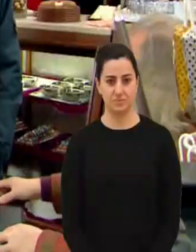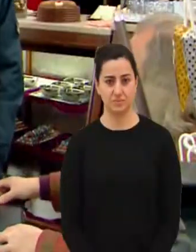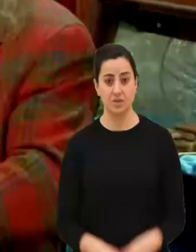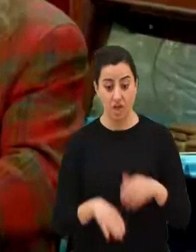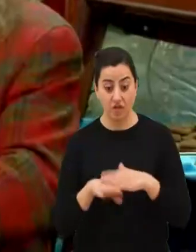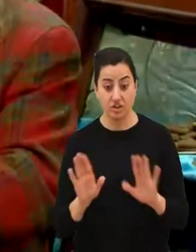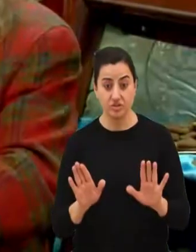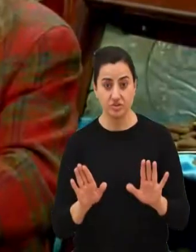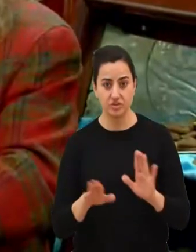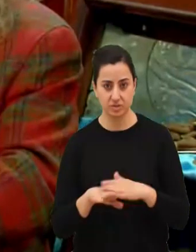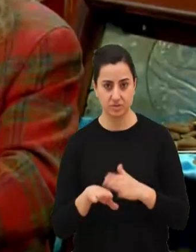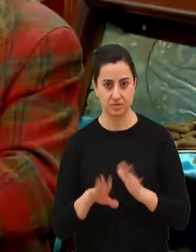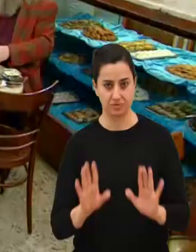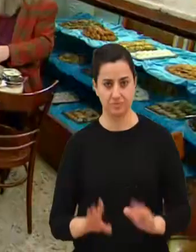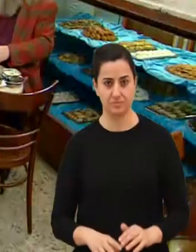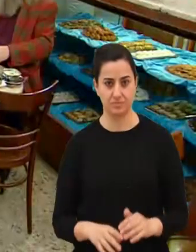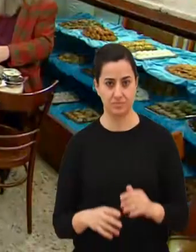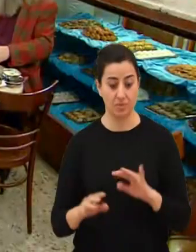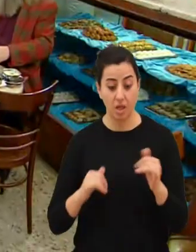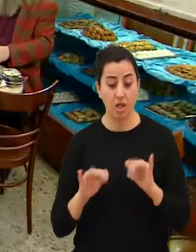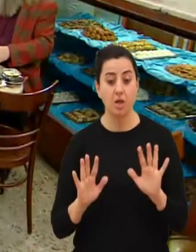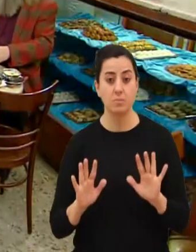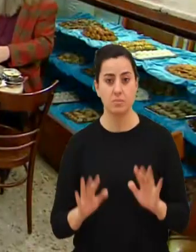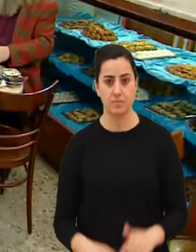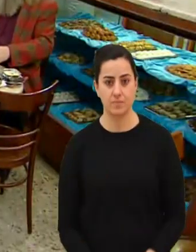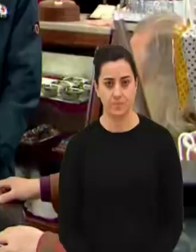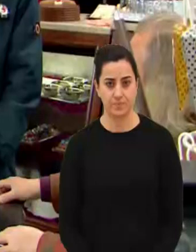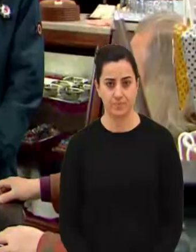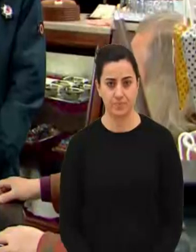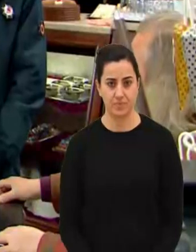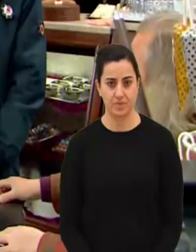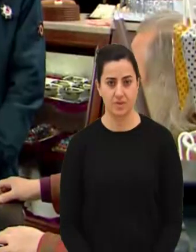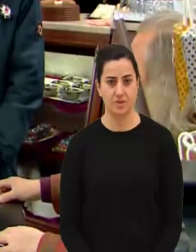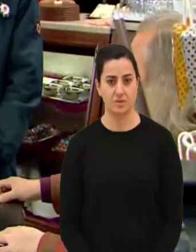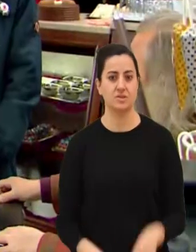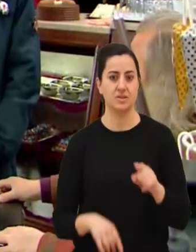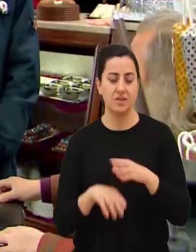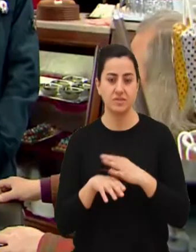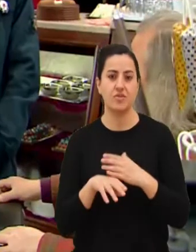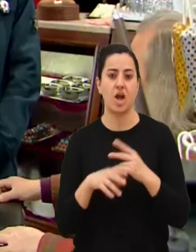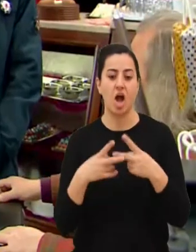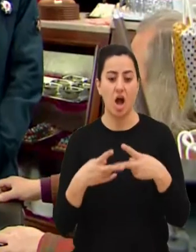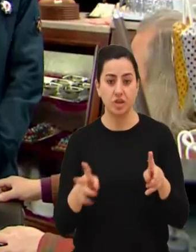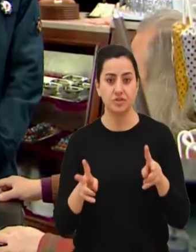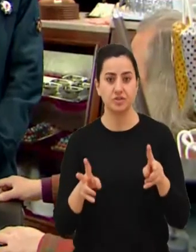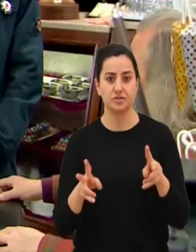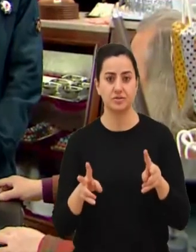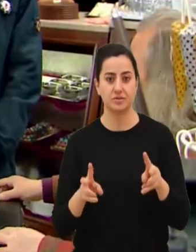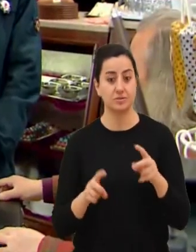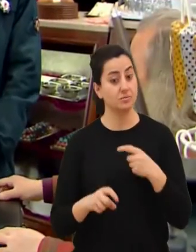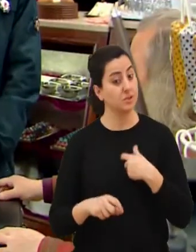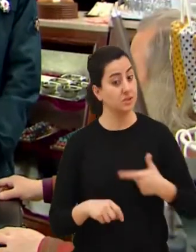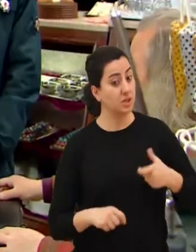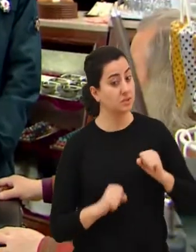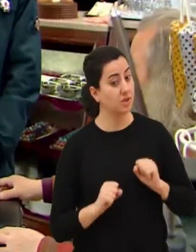Yavaş. Yavaş. Ani hareket yapma bakalım. Şimdi o çantayı yavaş yavaş aç. Beni